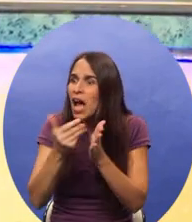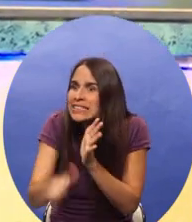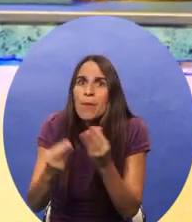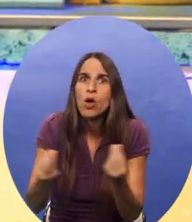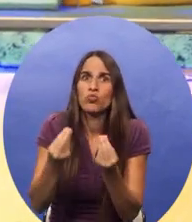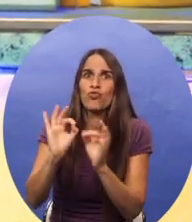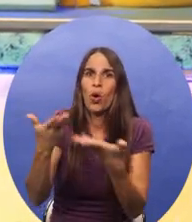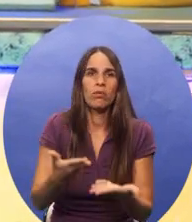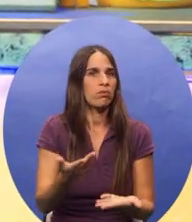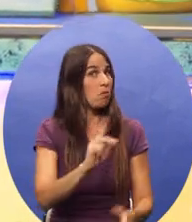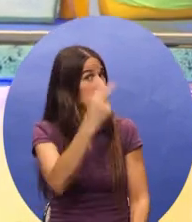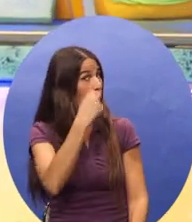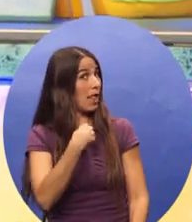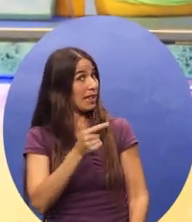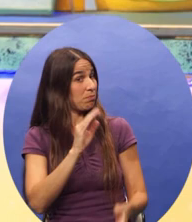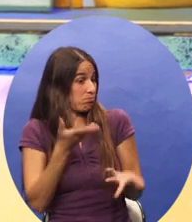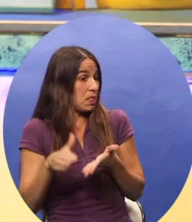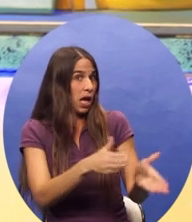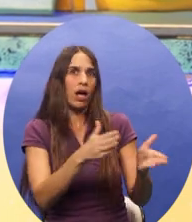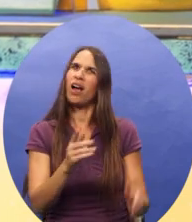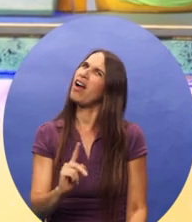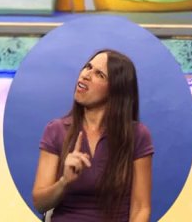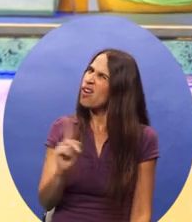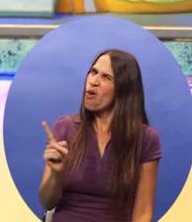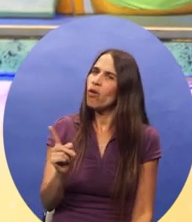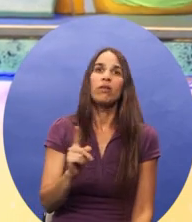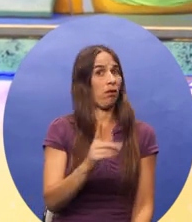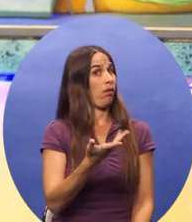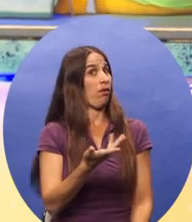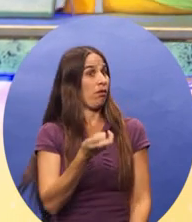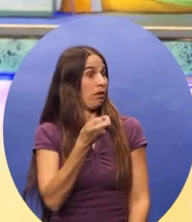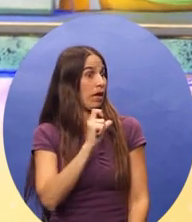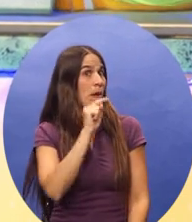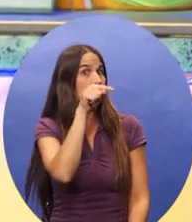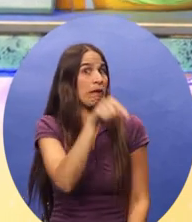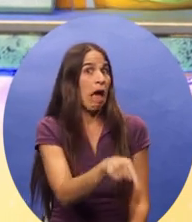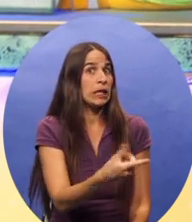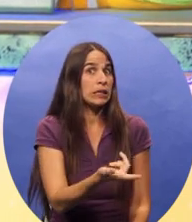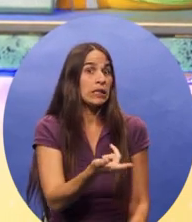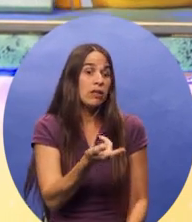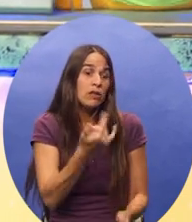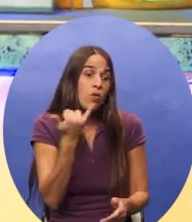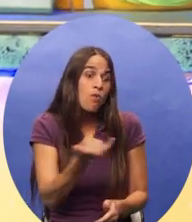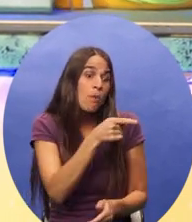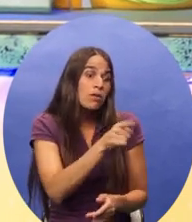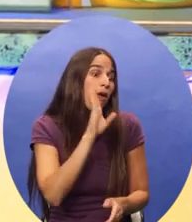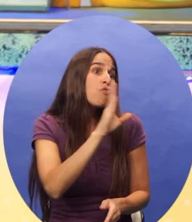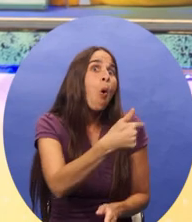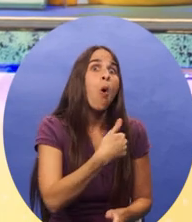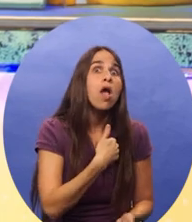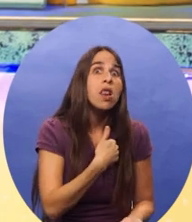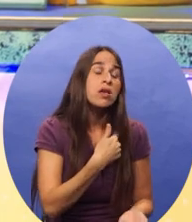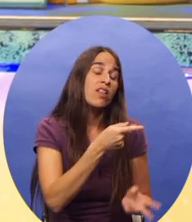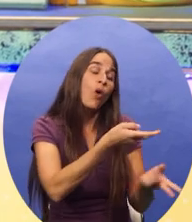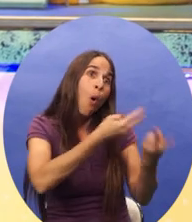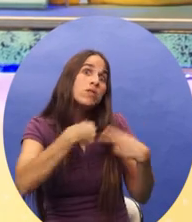לאורחים? אתה לא רואה שאני בדרך? לא. מה לא? כמעט הגעתי כבר, וכל פעם אתה קורא